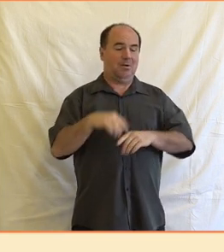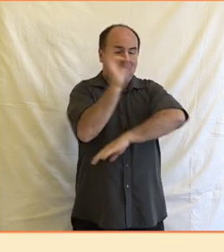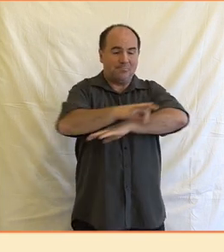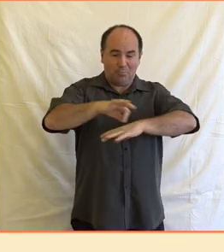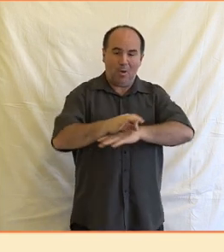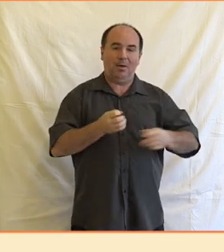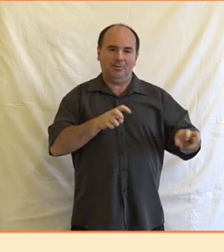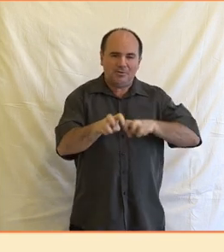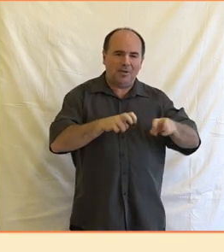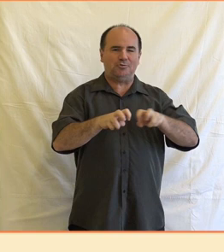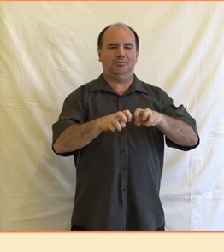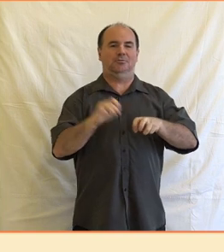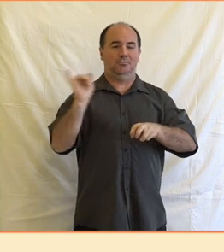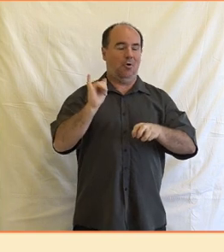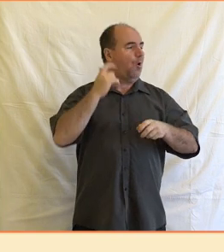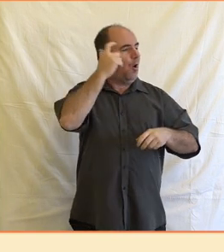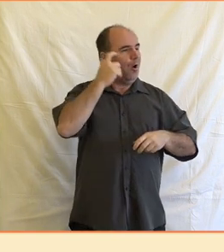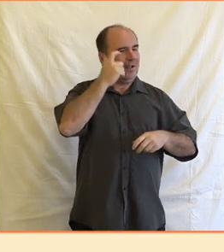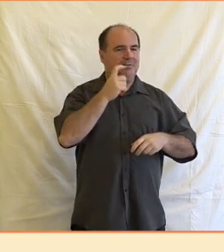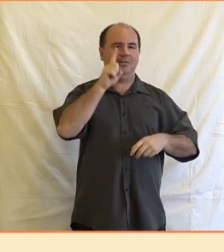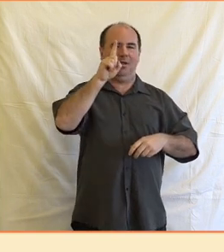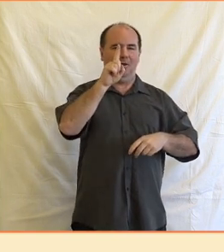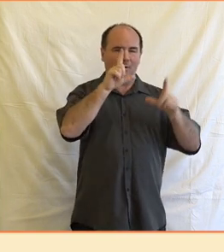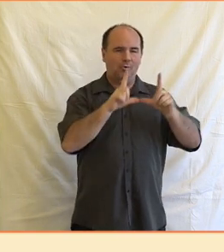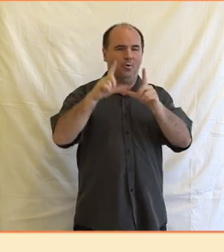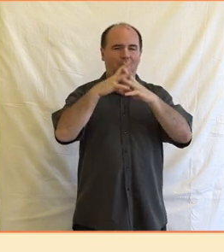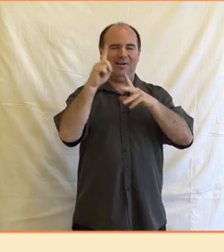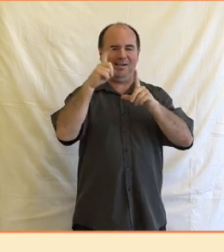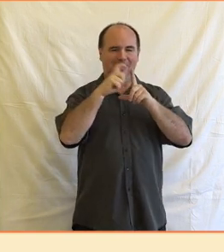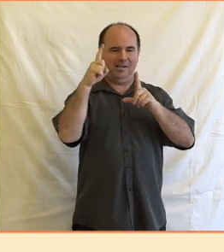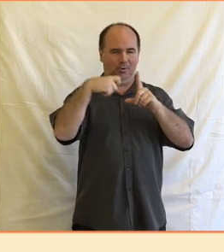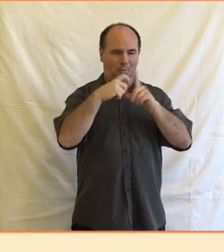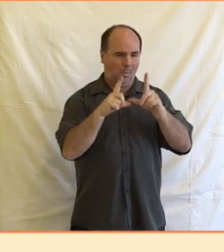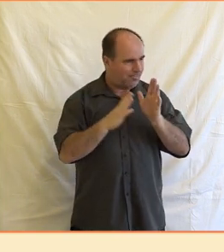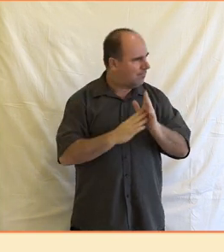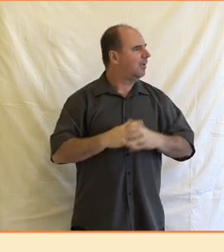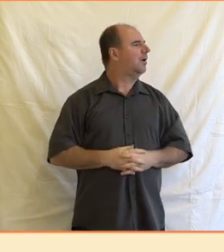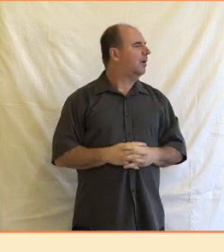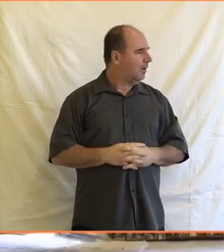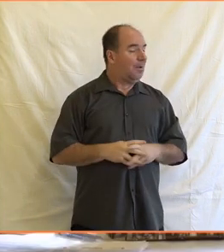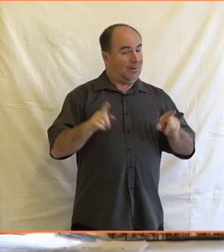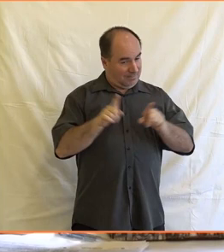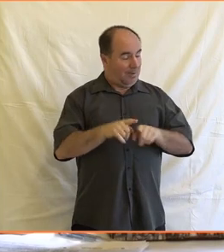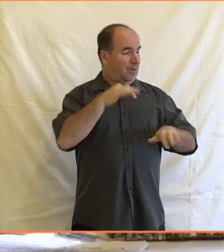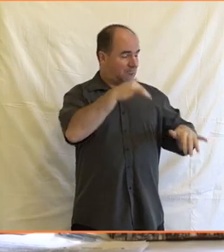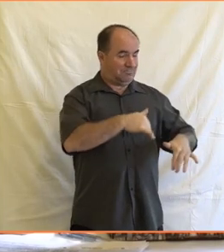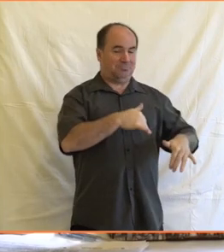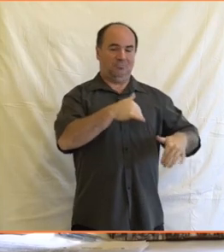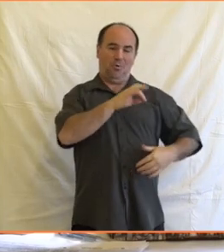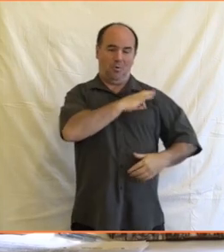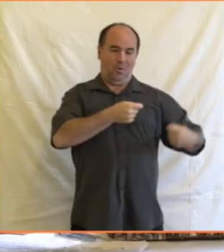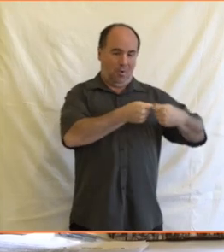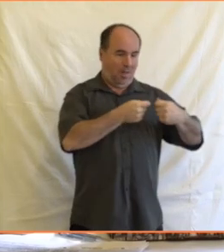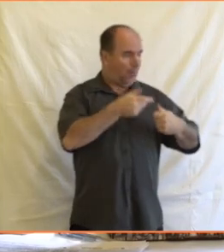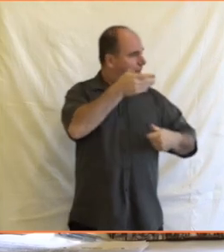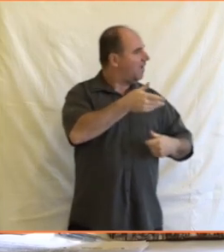reprezentuji teď já. Pak zde máme Institut komunikačních studií a žurnalistiky Fakulty sociálních věd, který zde